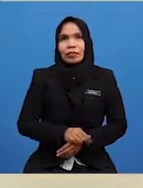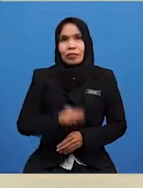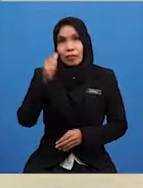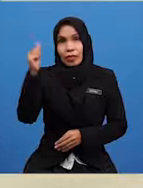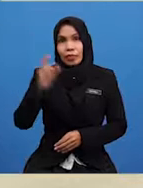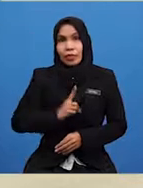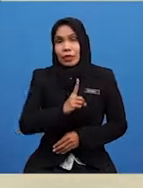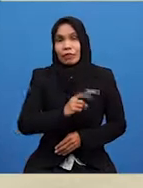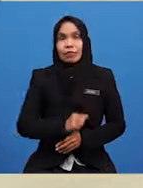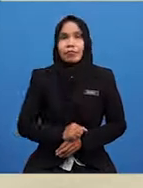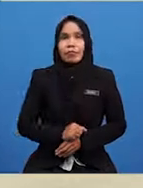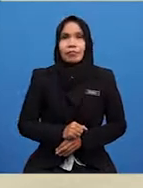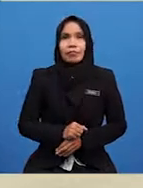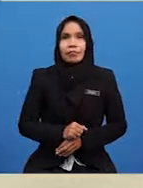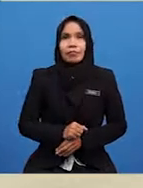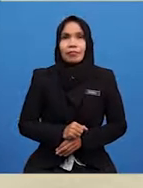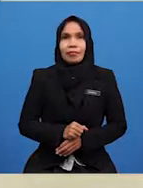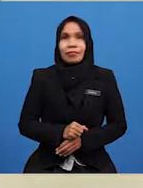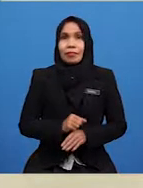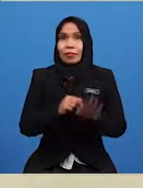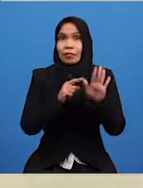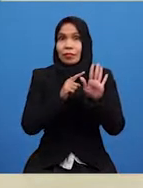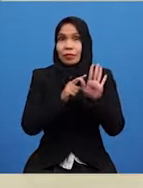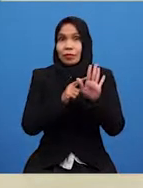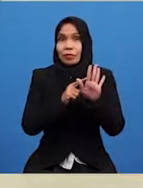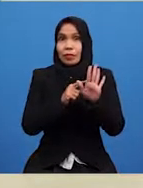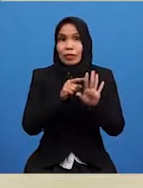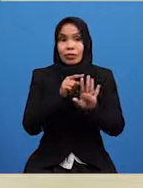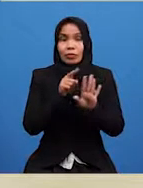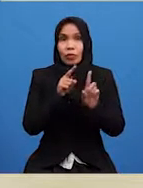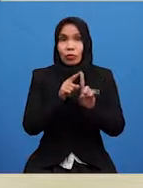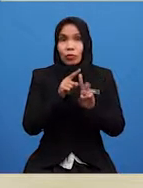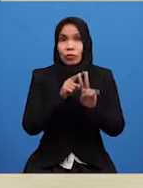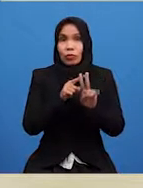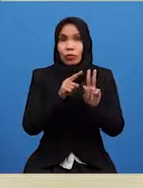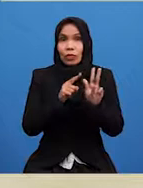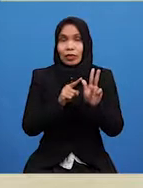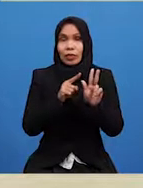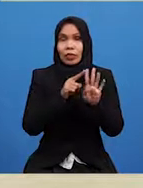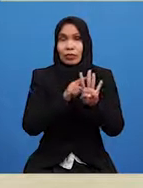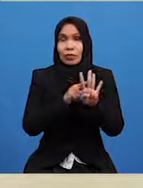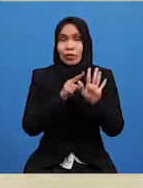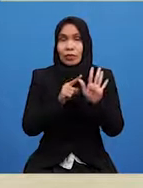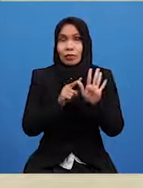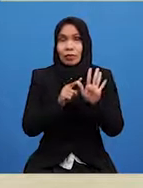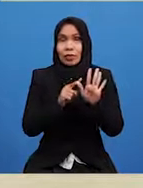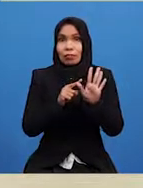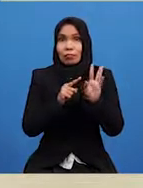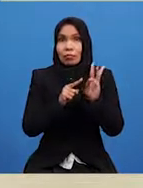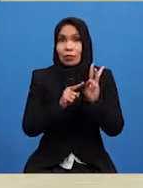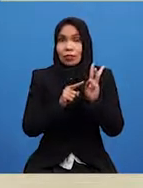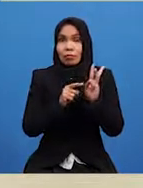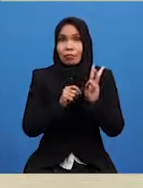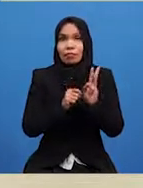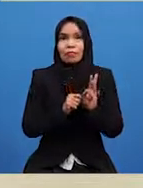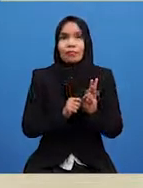dan pelabuhan Entreport. Yang keenam, menghubungkait hubungan luar Kerajaan Kesultanan Melayu Melaka dengan Kerajaan